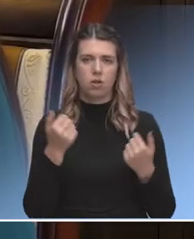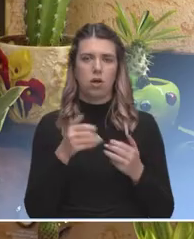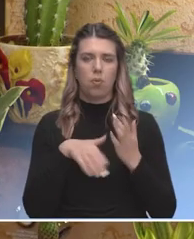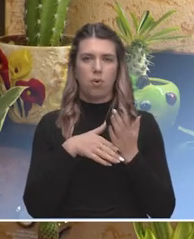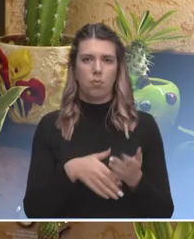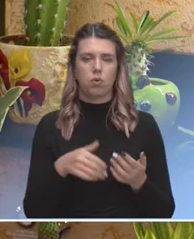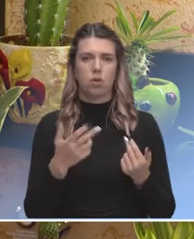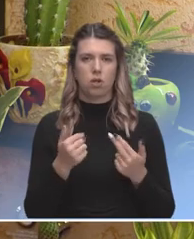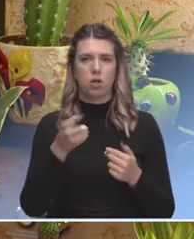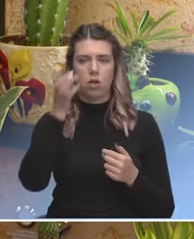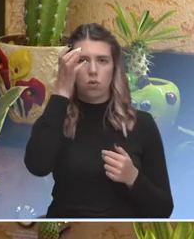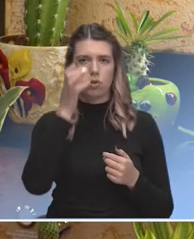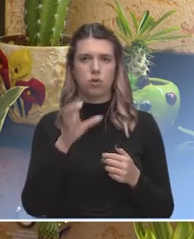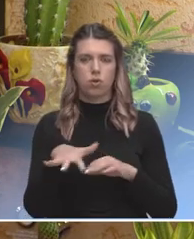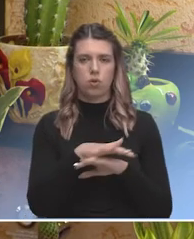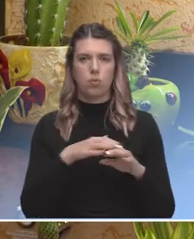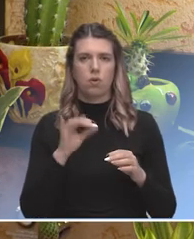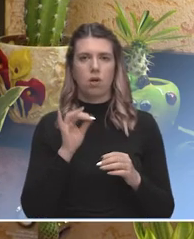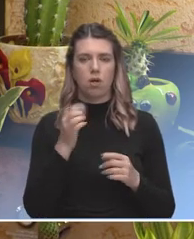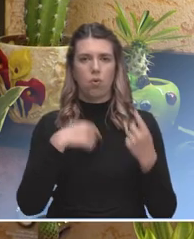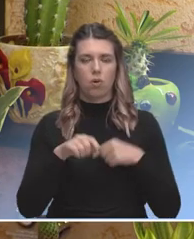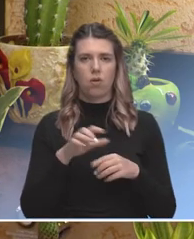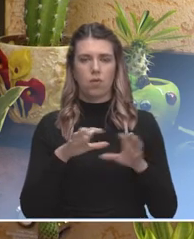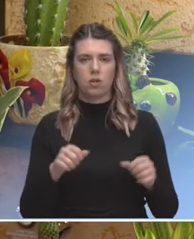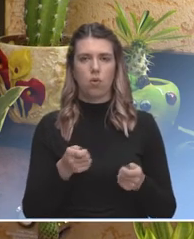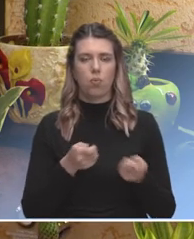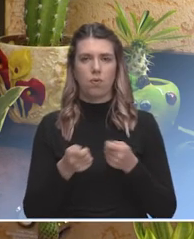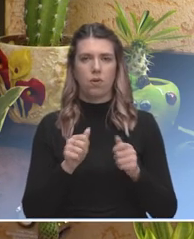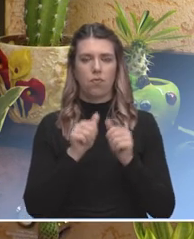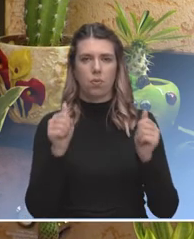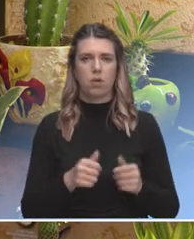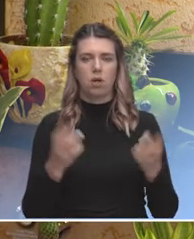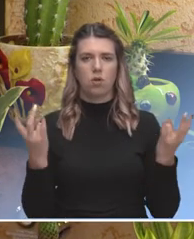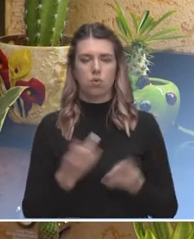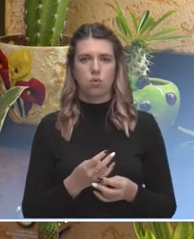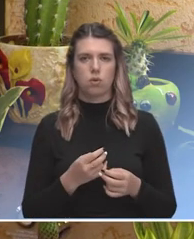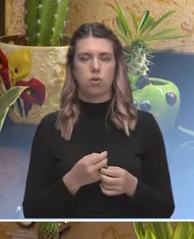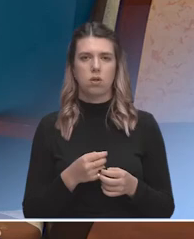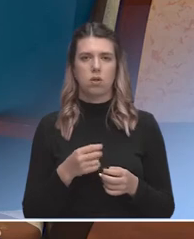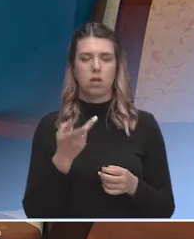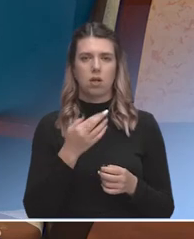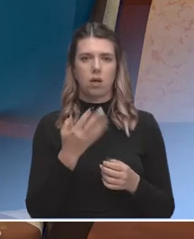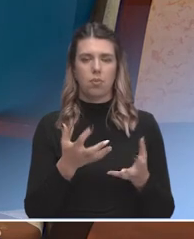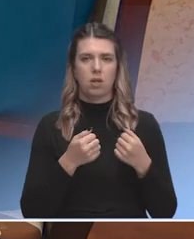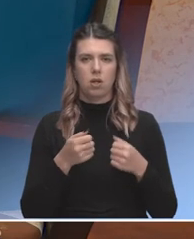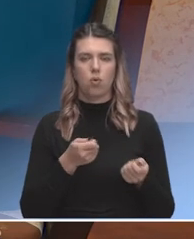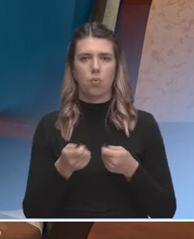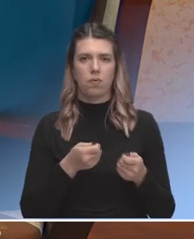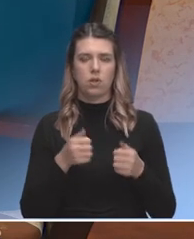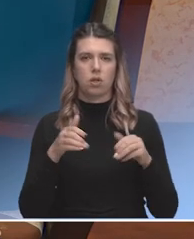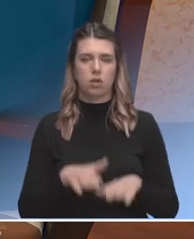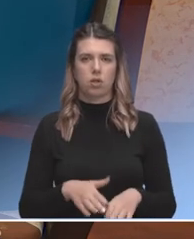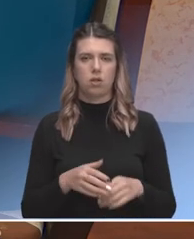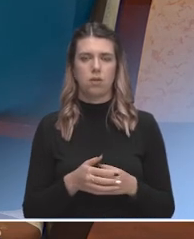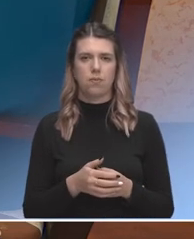помогут, конечно, и научному сообществу, и органам власти управления формировать необходимую им для принятия